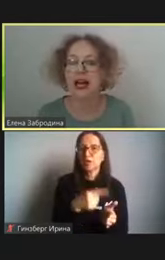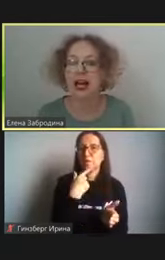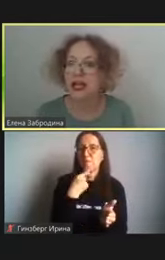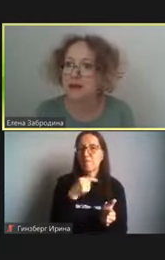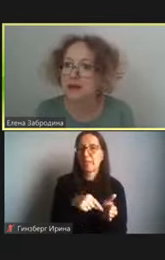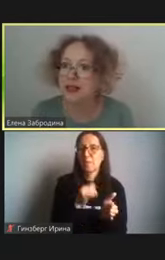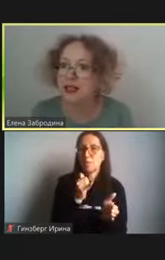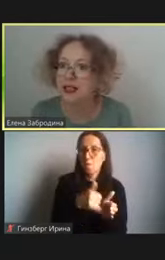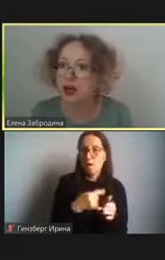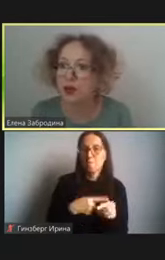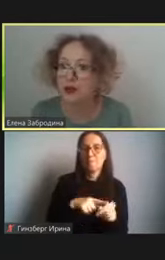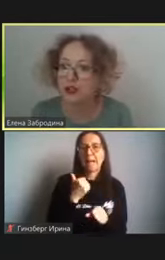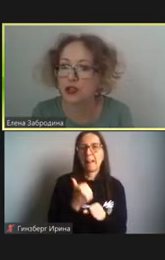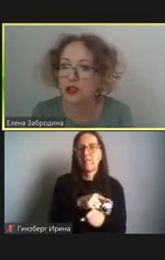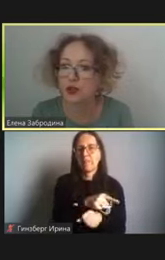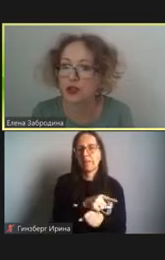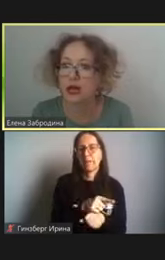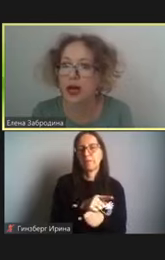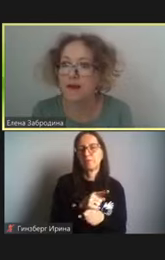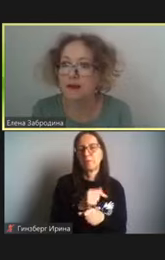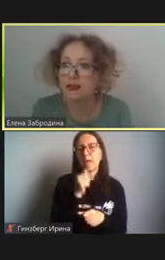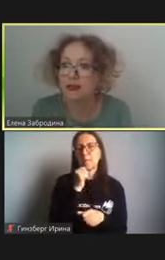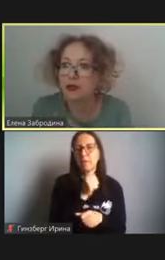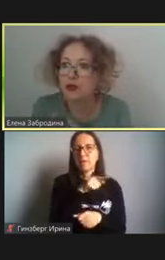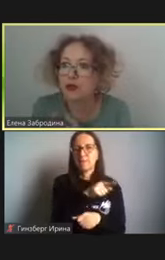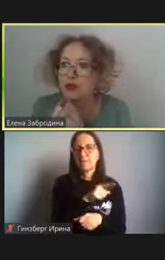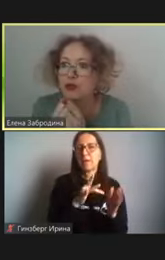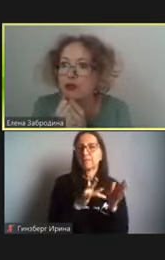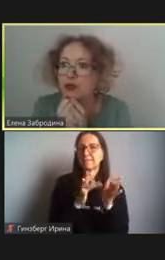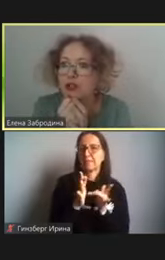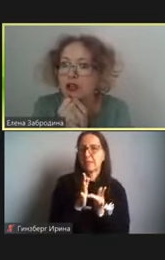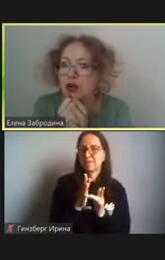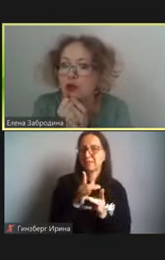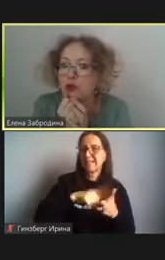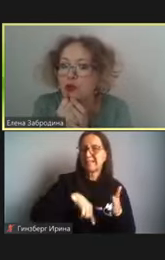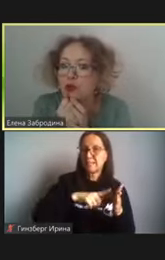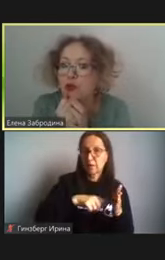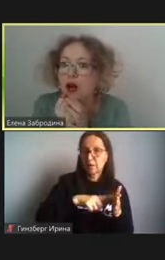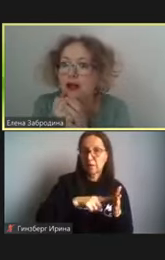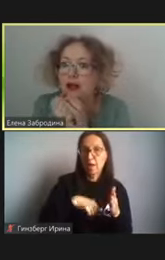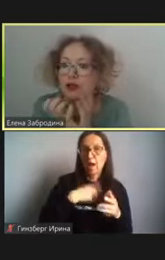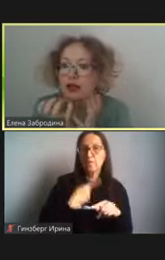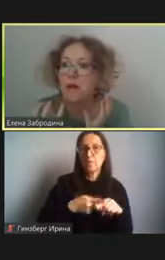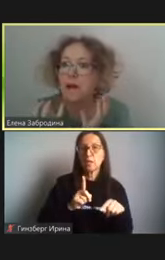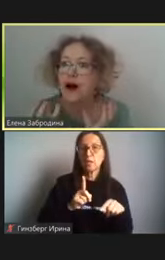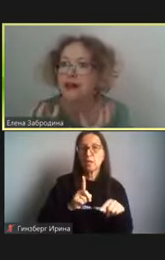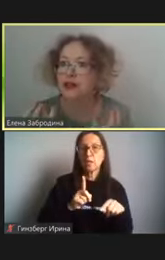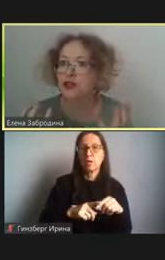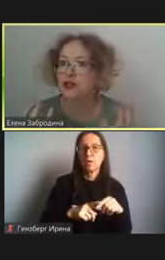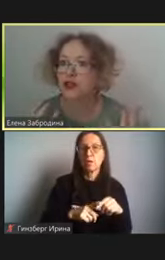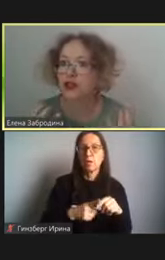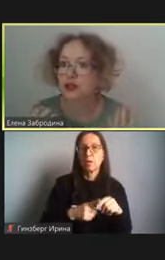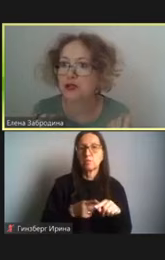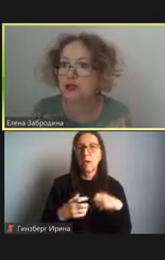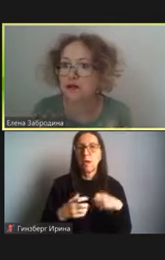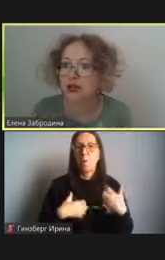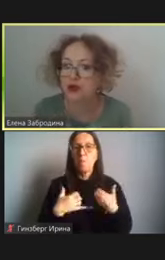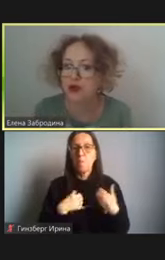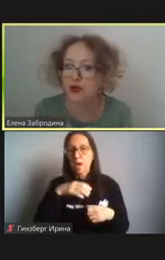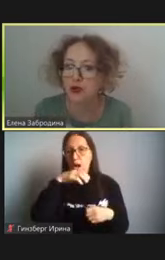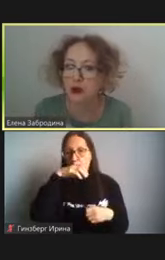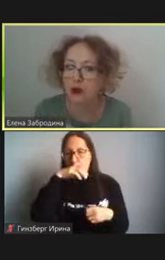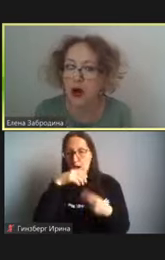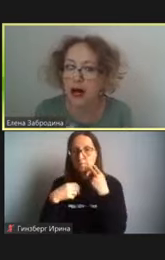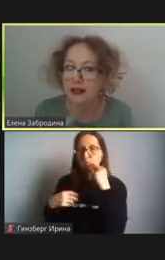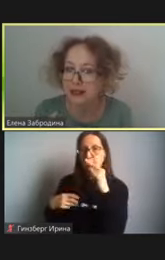церкви. И посмотрите на образ Иуды. Посмотрите, как он закусил руку, как он так опасливо немножко смотрит в